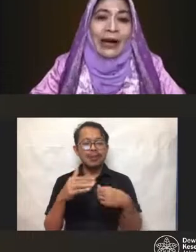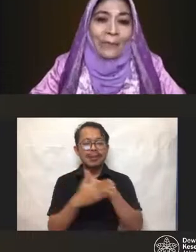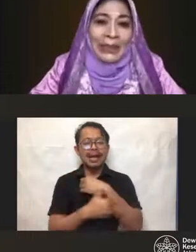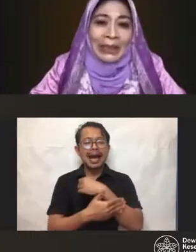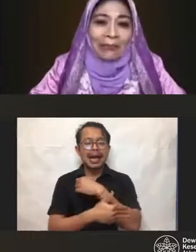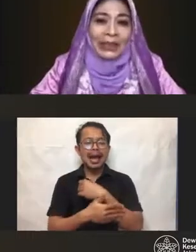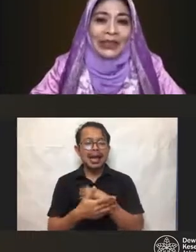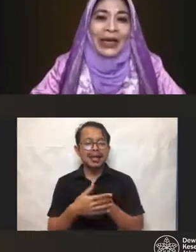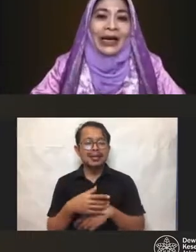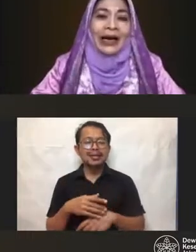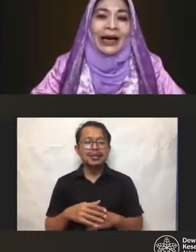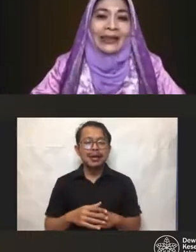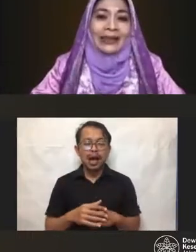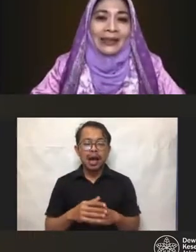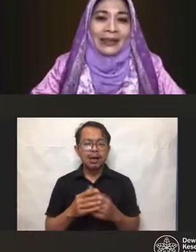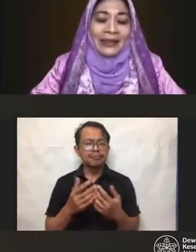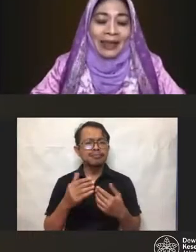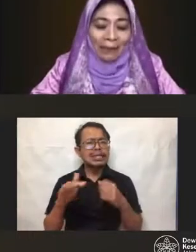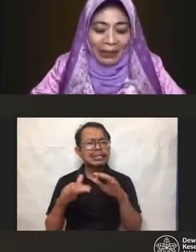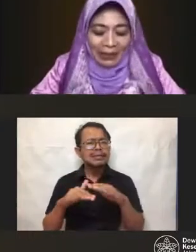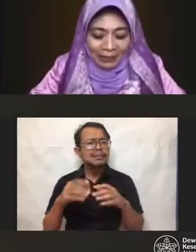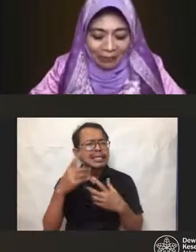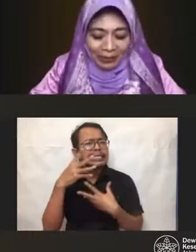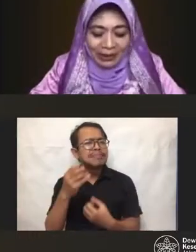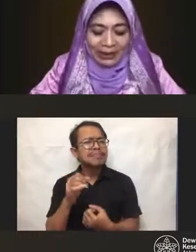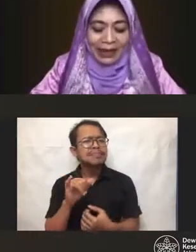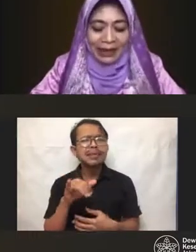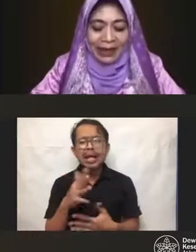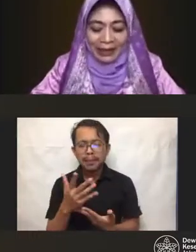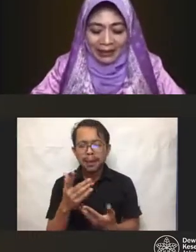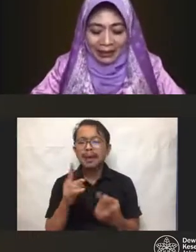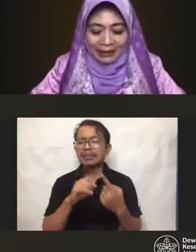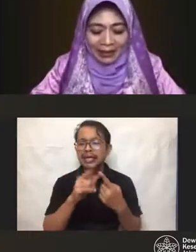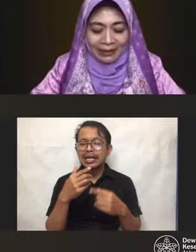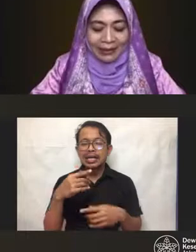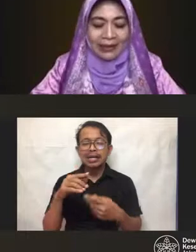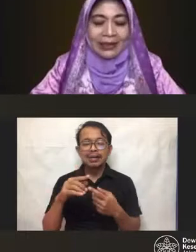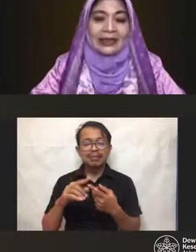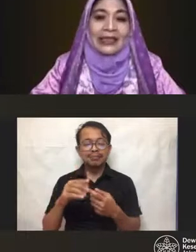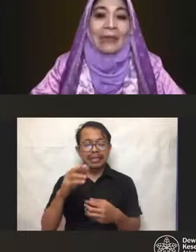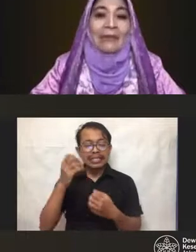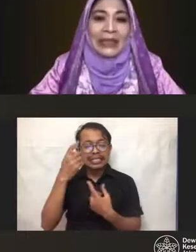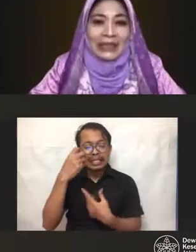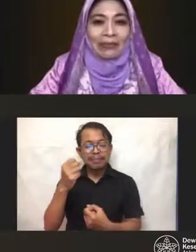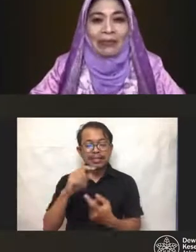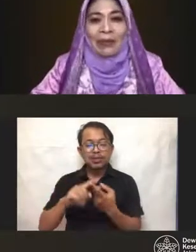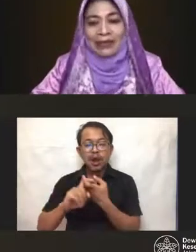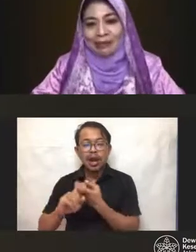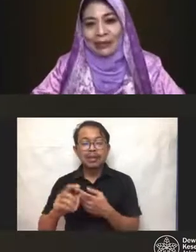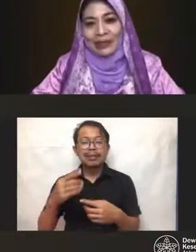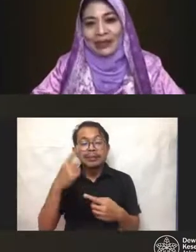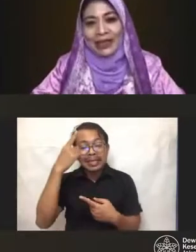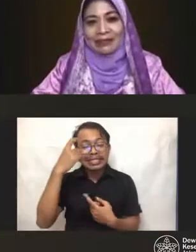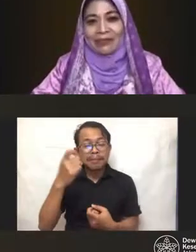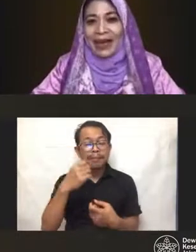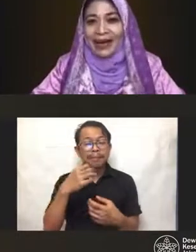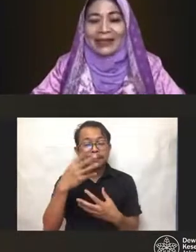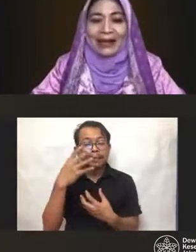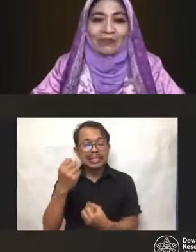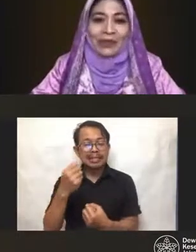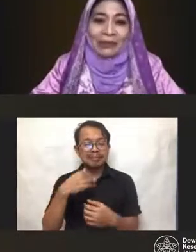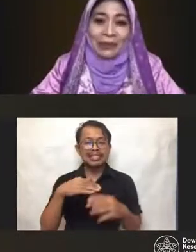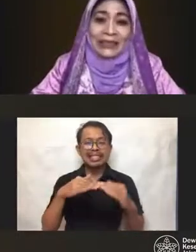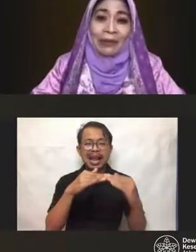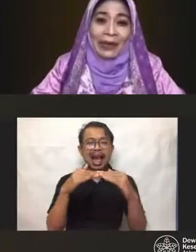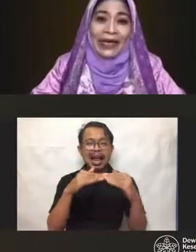Yaitu adalah prinsip persaudaraan, ya, prinsip kesetaraan dan keadilan, serta prinsip kebebasan manusia. Bayangkan